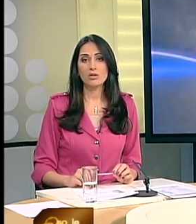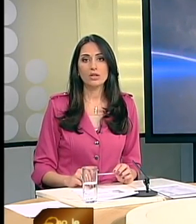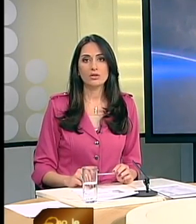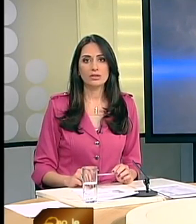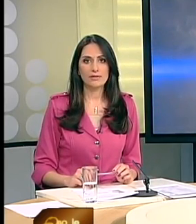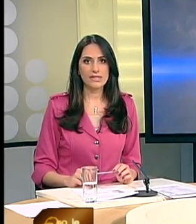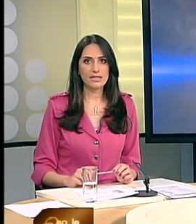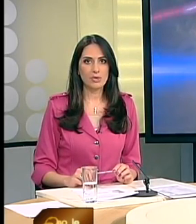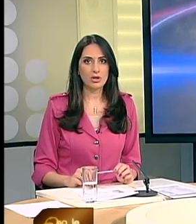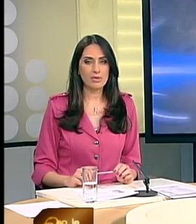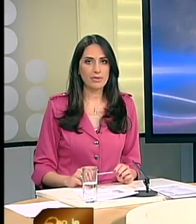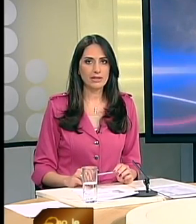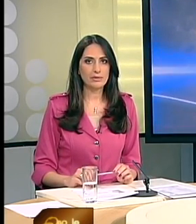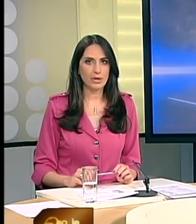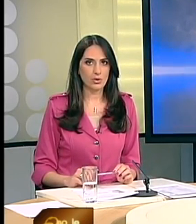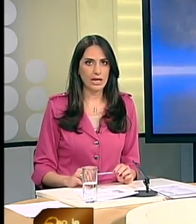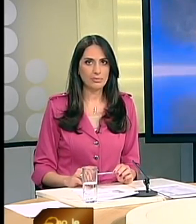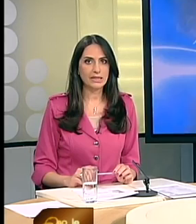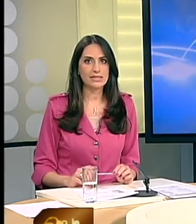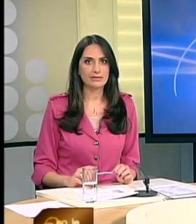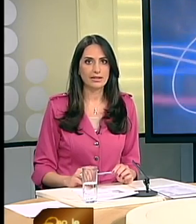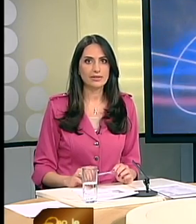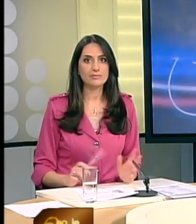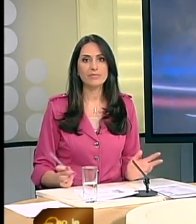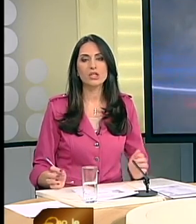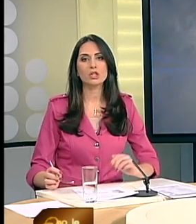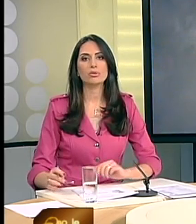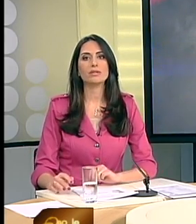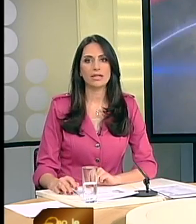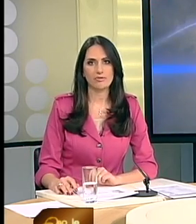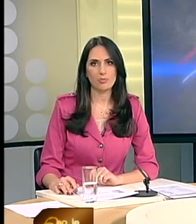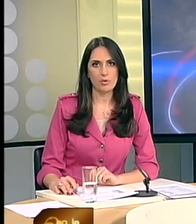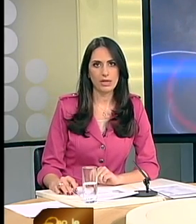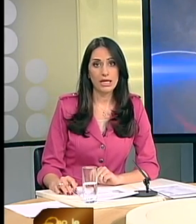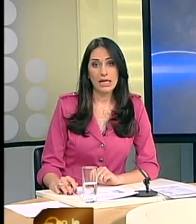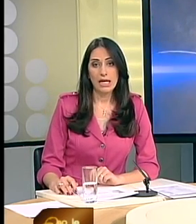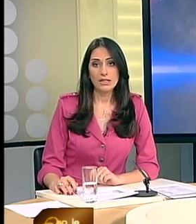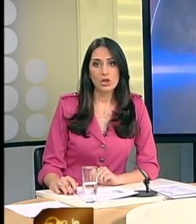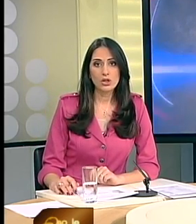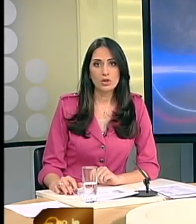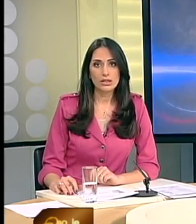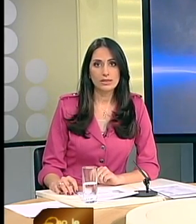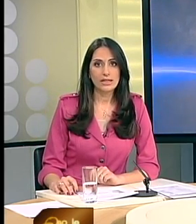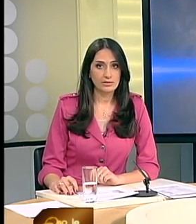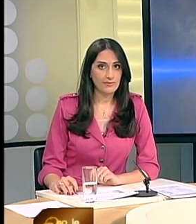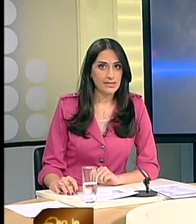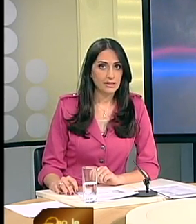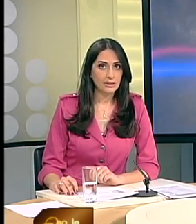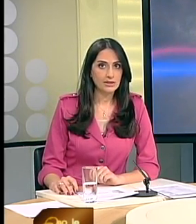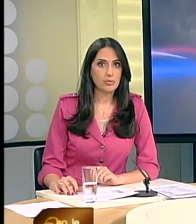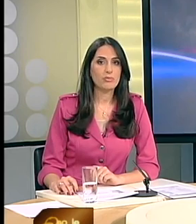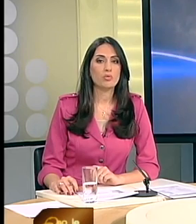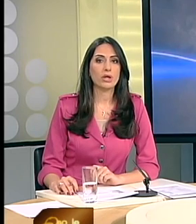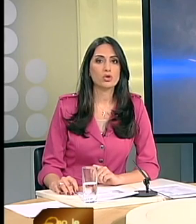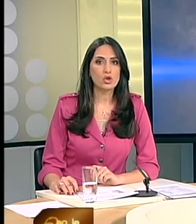Za one koji televizijske programe prate preko kabla ili satelita, neće biti nikakvih promjena. Ali će oni koji TV